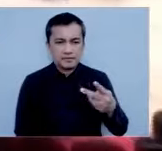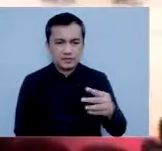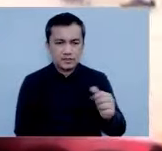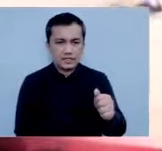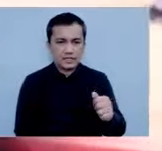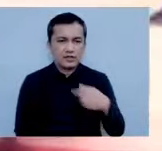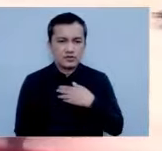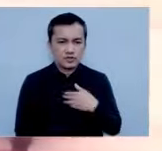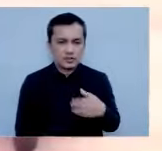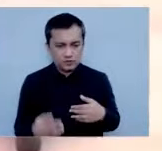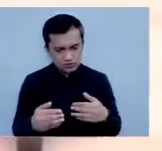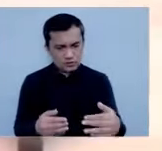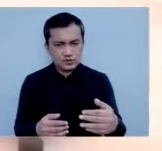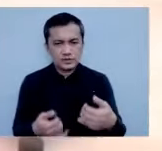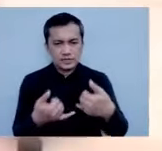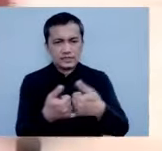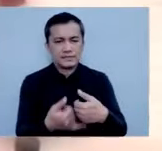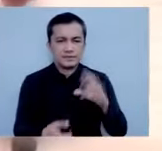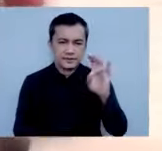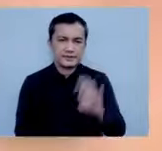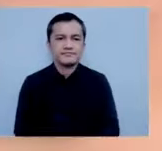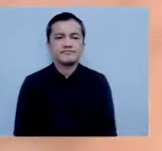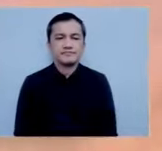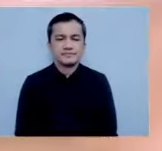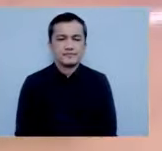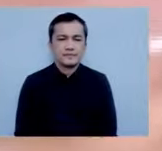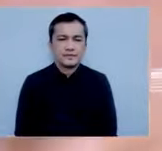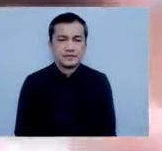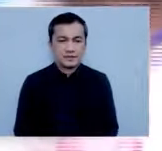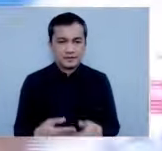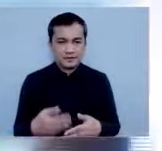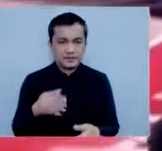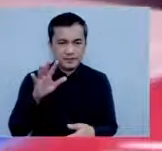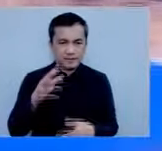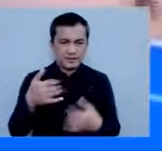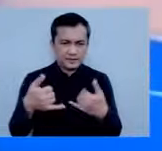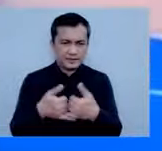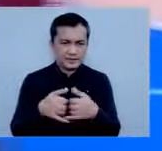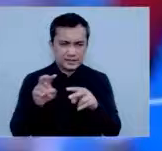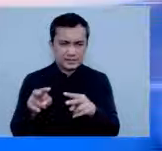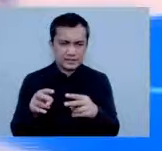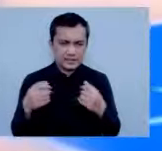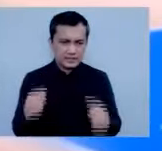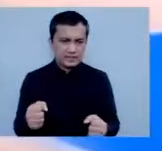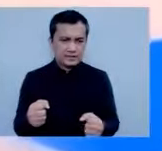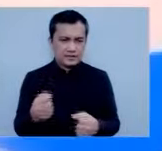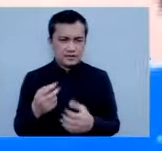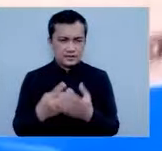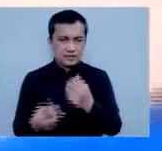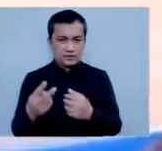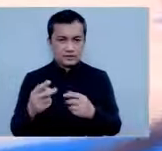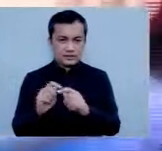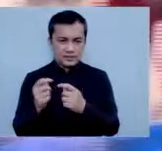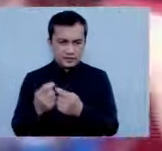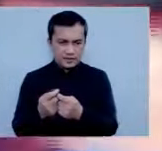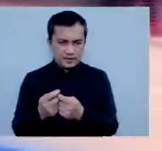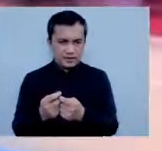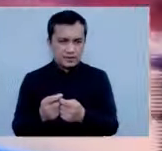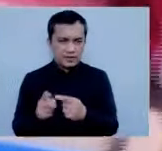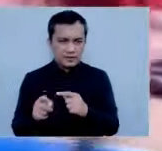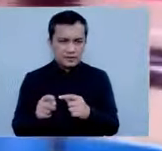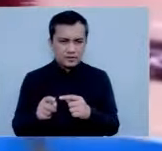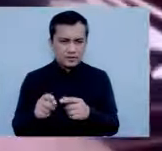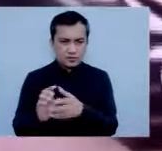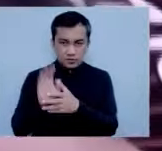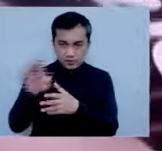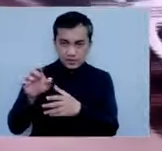naman gusto pa itulak ito papuntang Game 7. Sa naunang limang laro, kitang-kita anong mga strengths ng parehong kupunan pag tumama sa labas